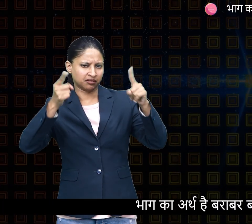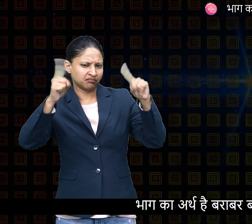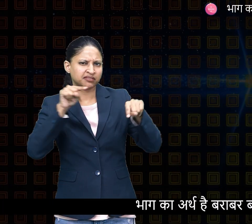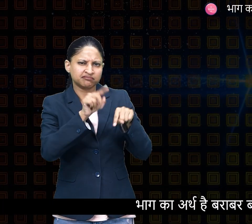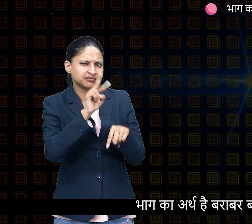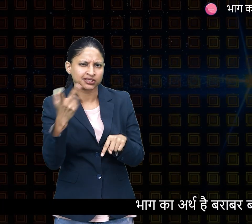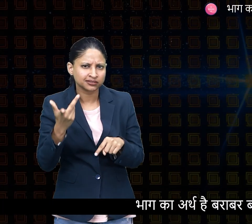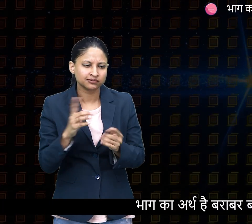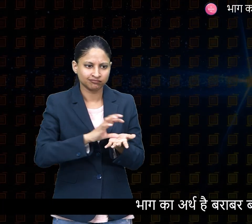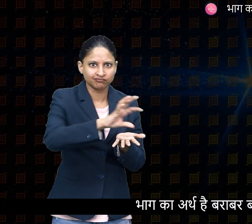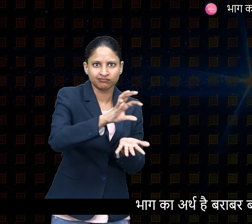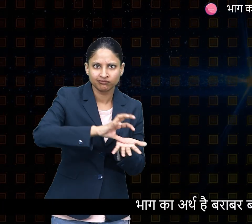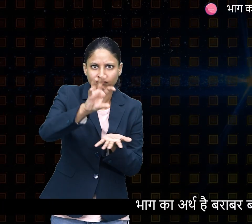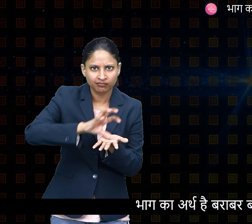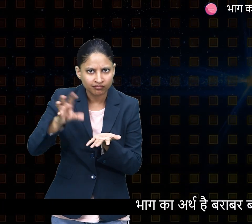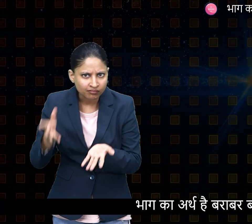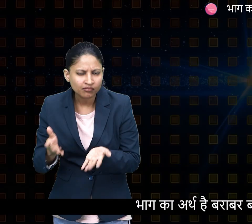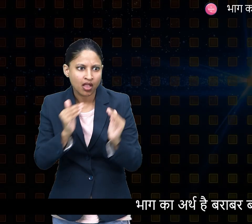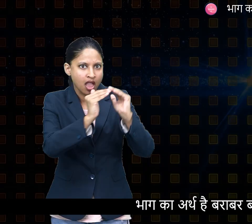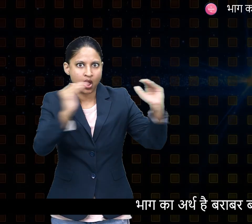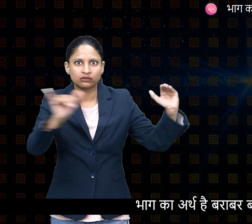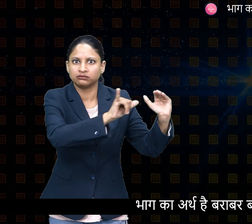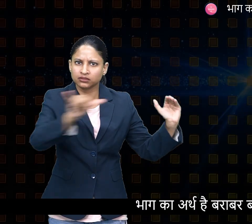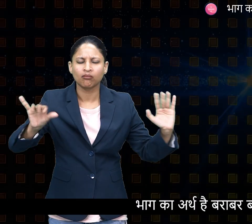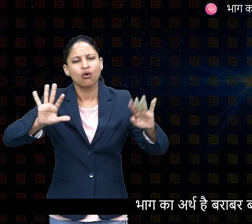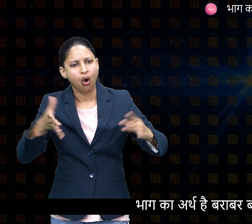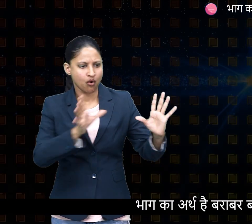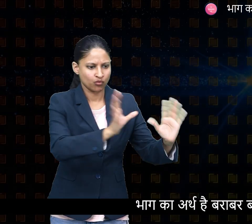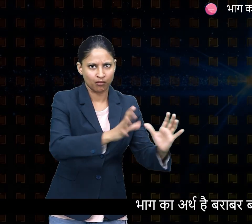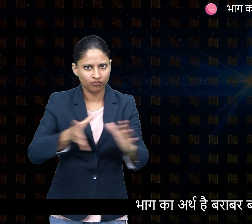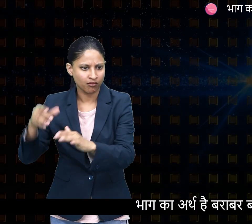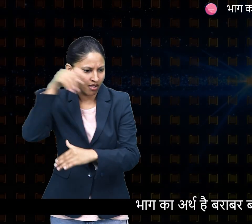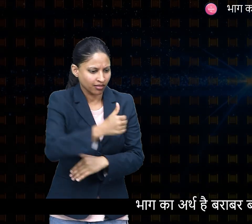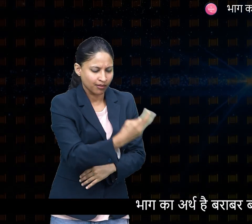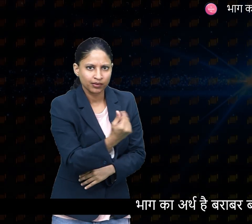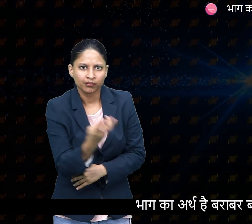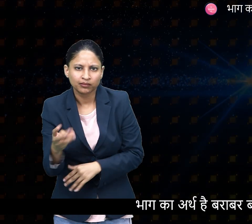भाग का अर्थ है बराबर बांटना या समूहित करना।